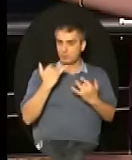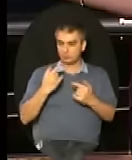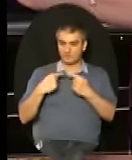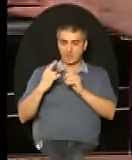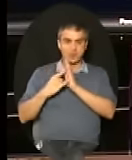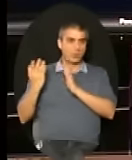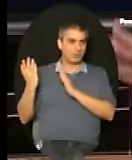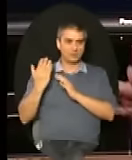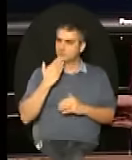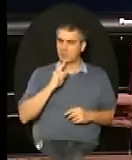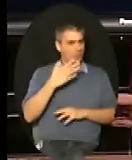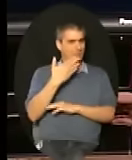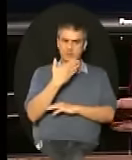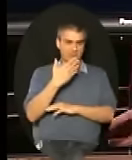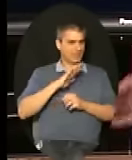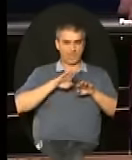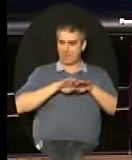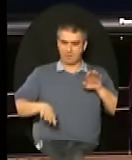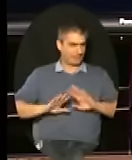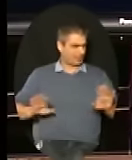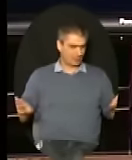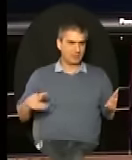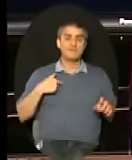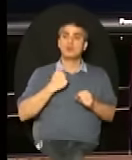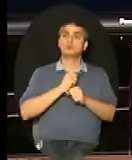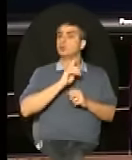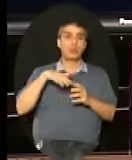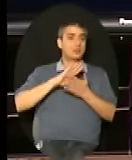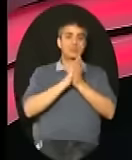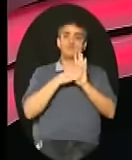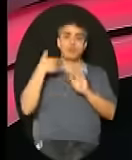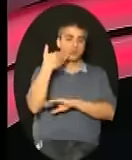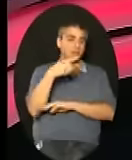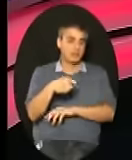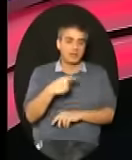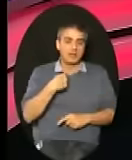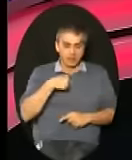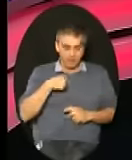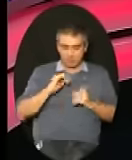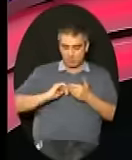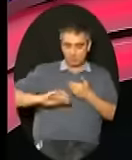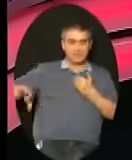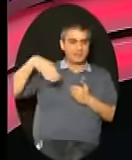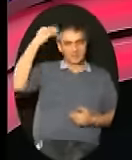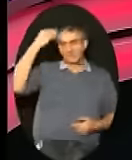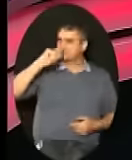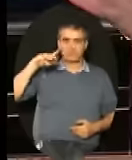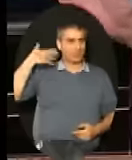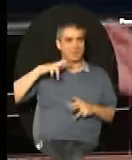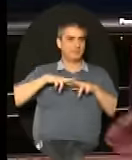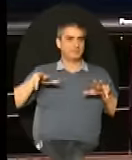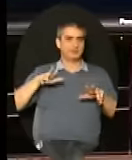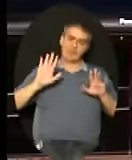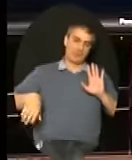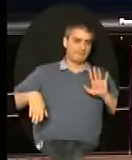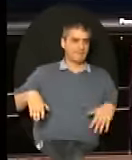חוקה, ישראל היא לא מדינת אפרטייד. ואנחנו גם נפעל שהיא לא תהפוך למדינת אפרטייד, כי אנחנו ניפרד מהפלסטינים. לא יהיה מצב של